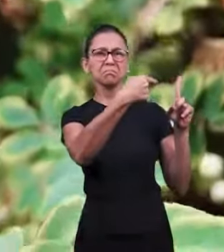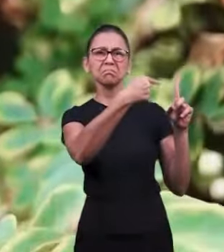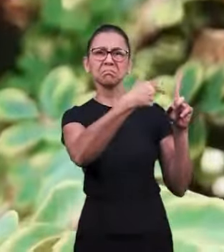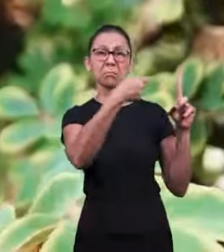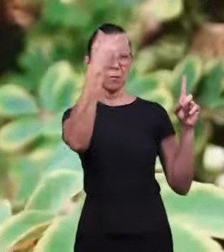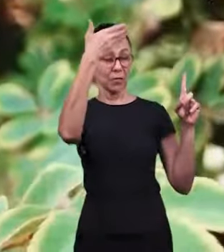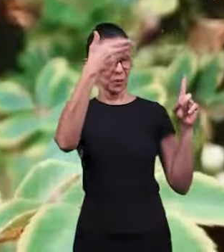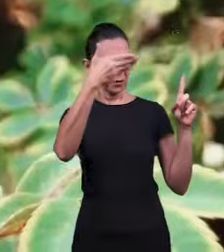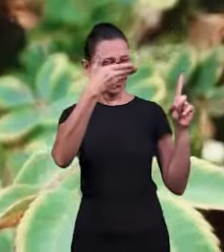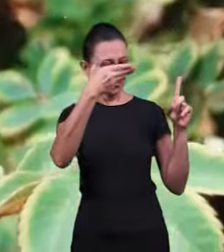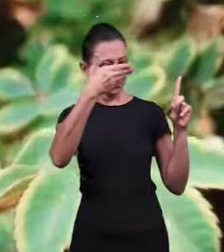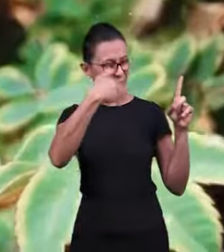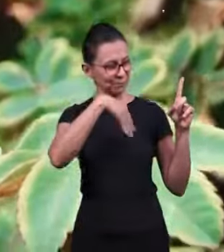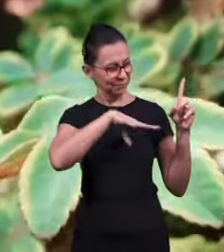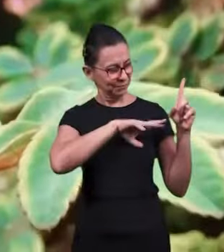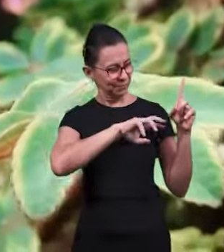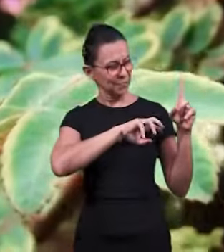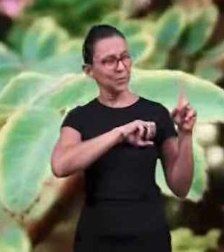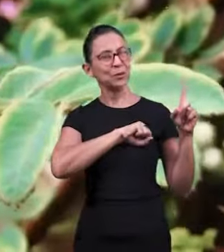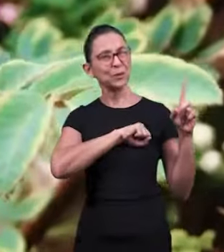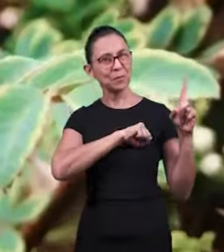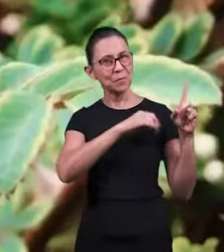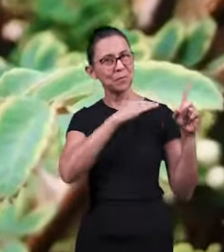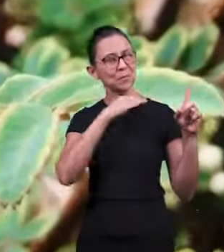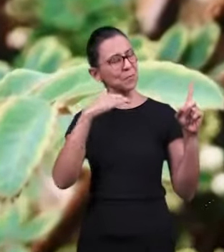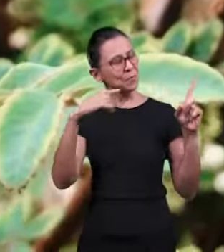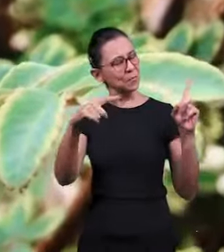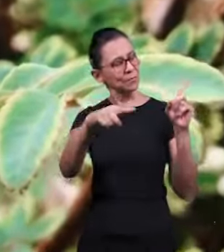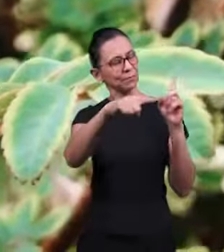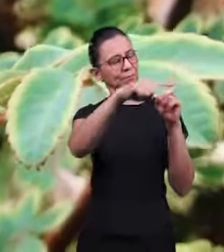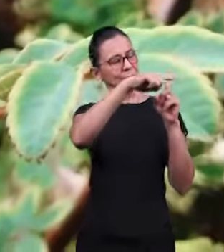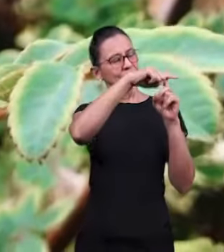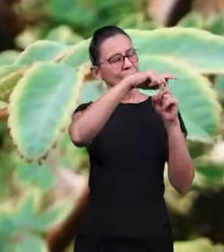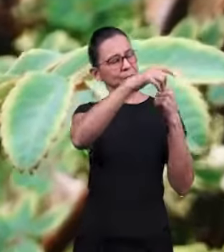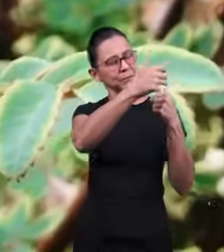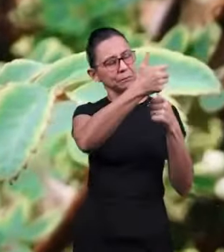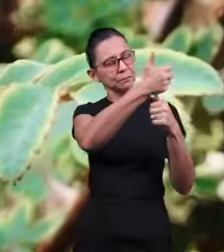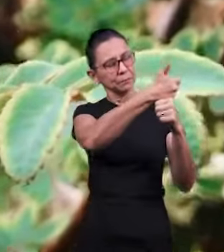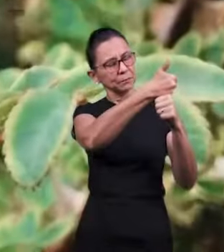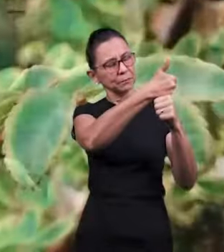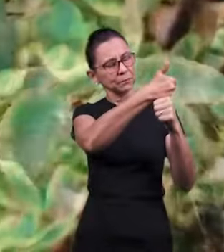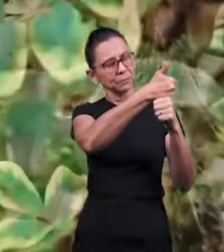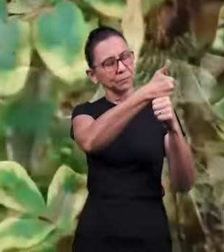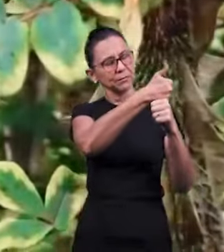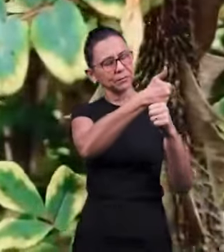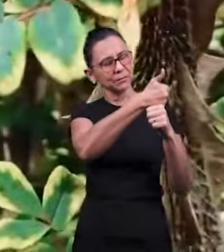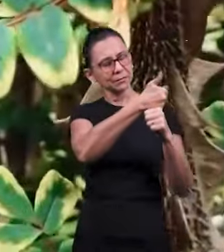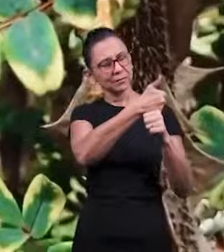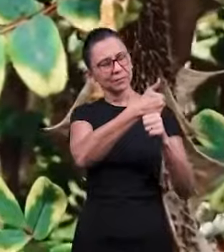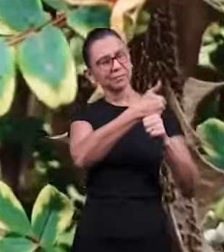любовь. Ты продемонстрировал ее на кресте.